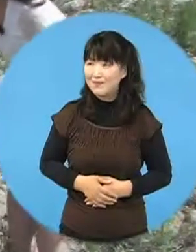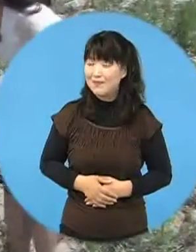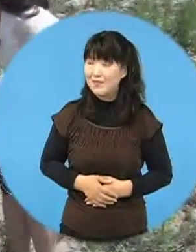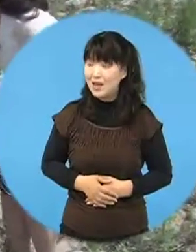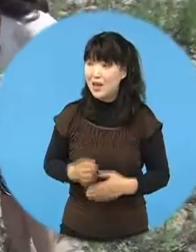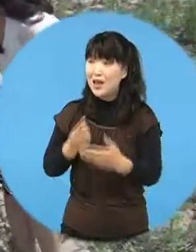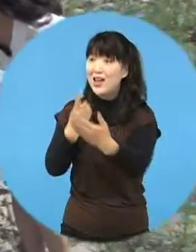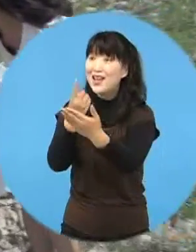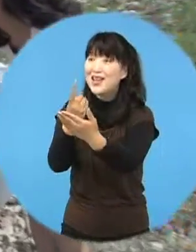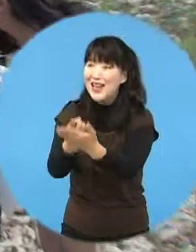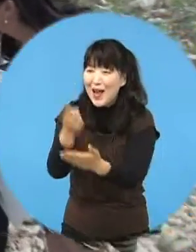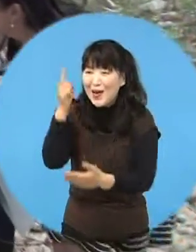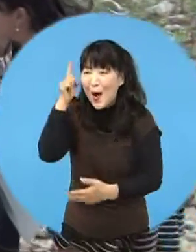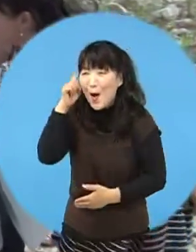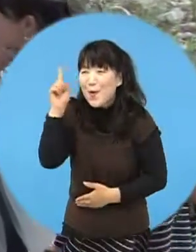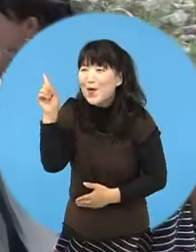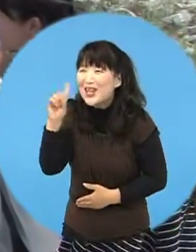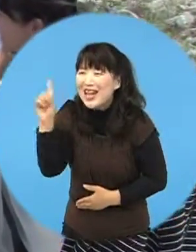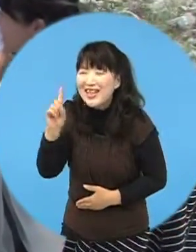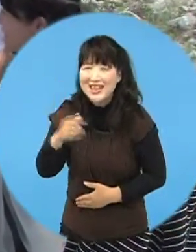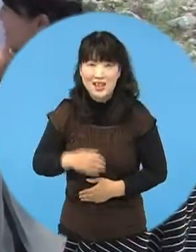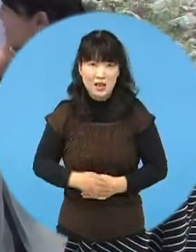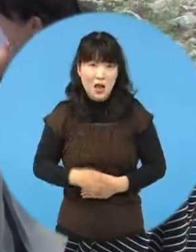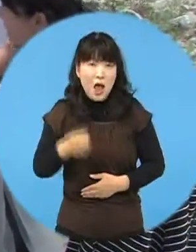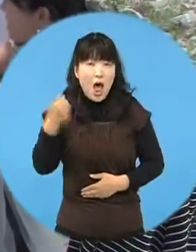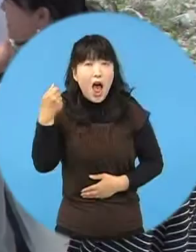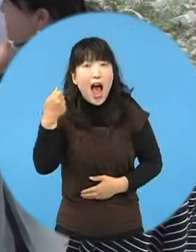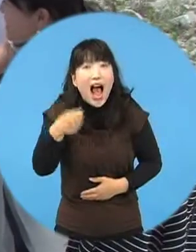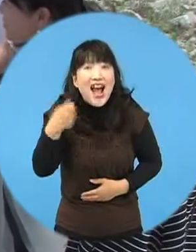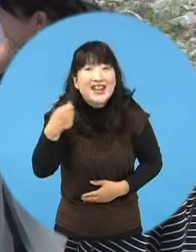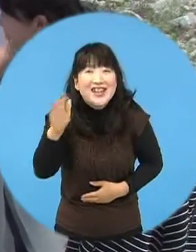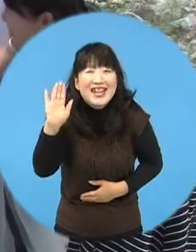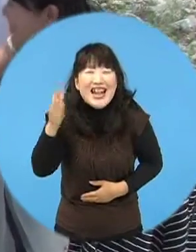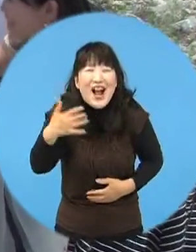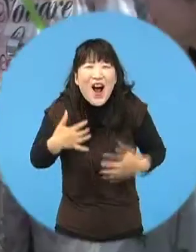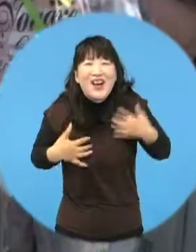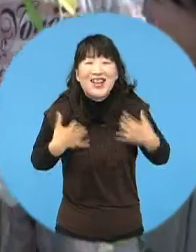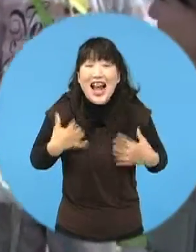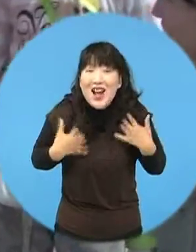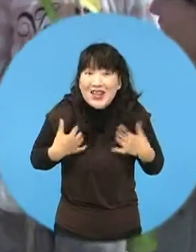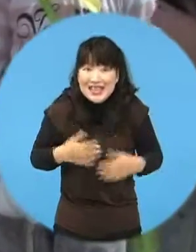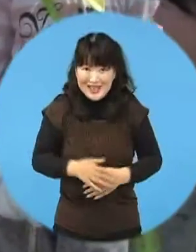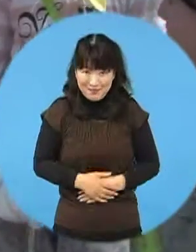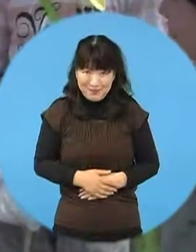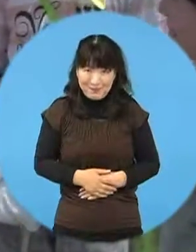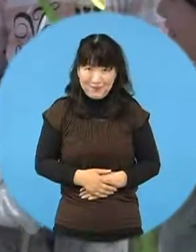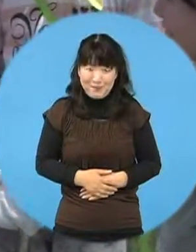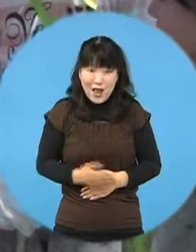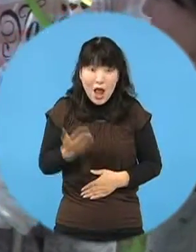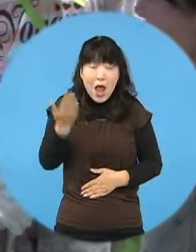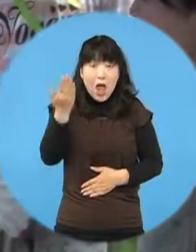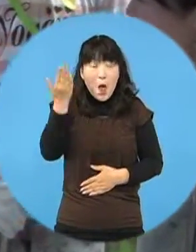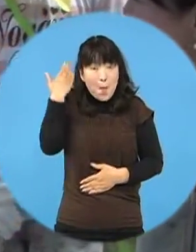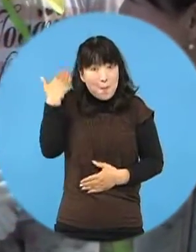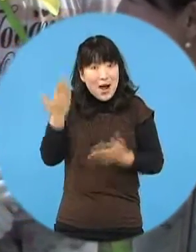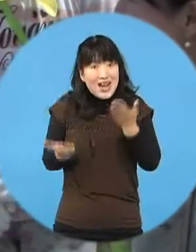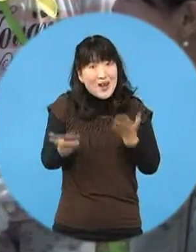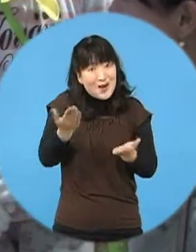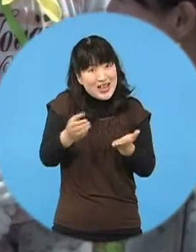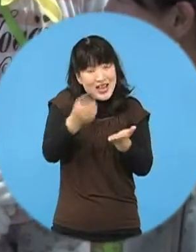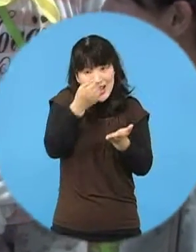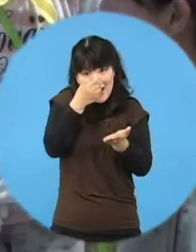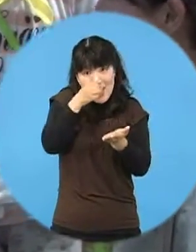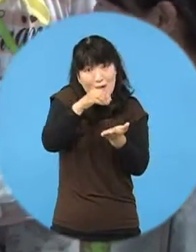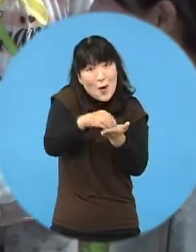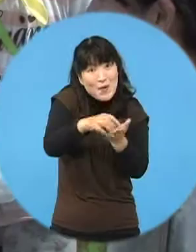今日参加してみてどうですか。 とても暑いけど楽しいです。前よりゴミが少